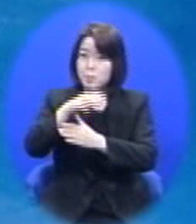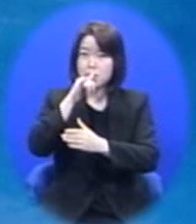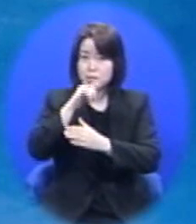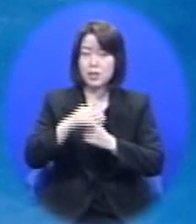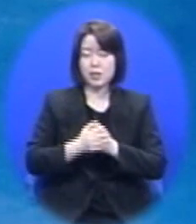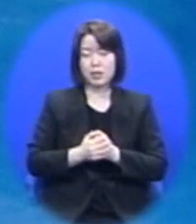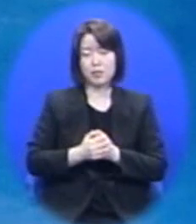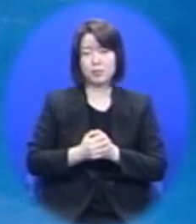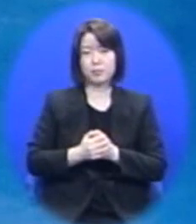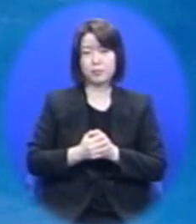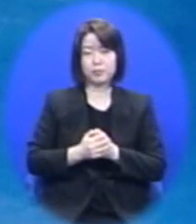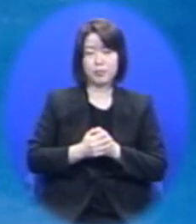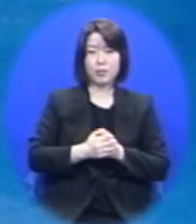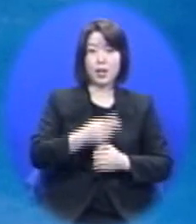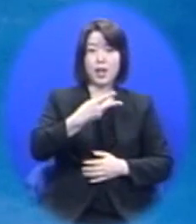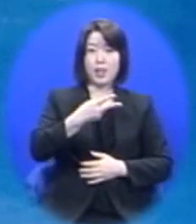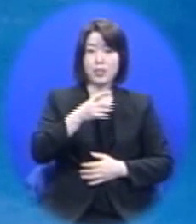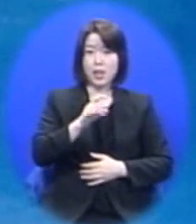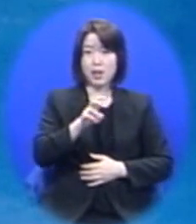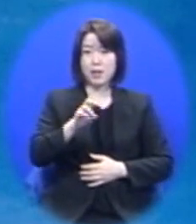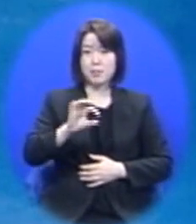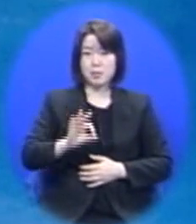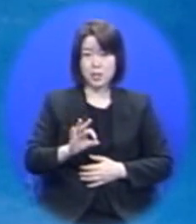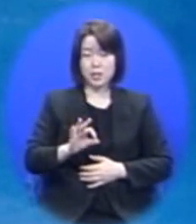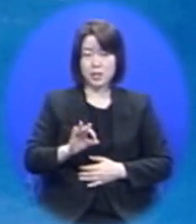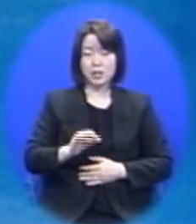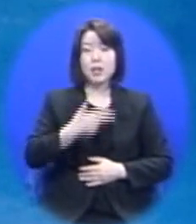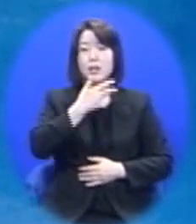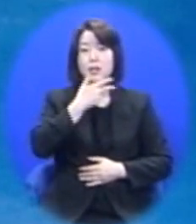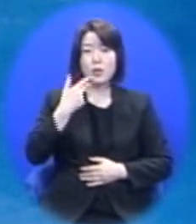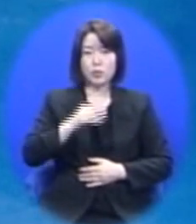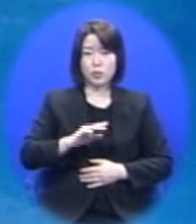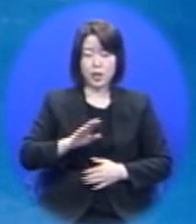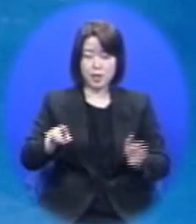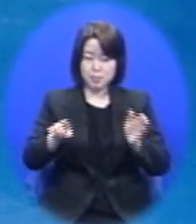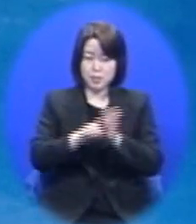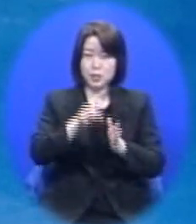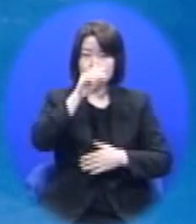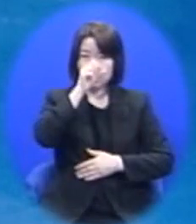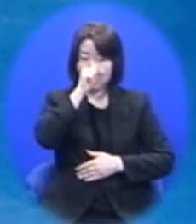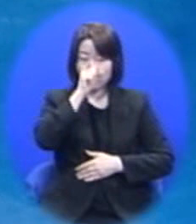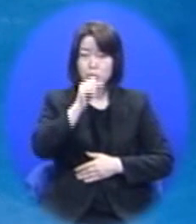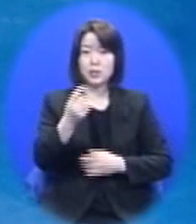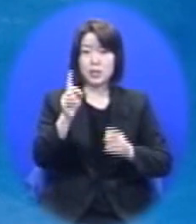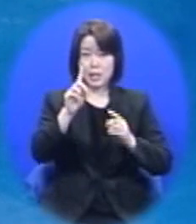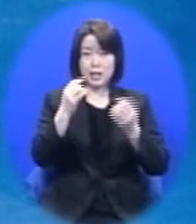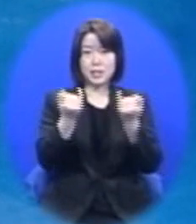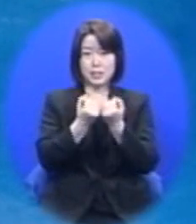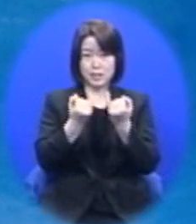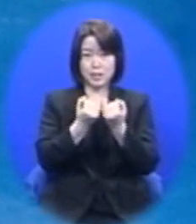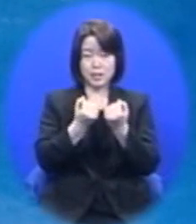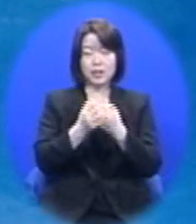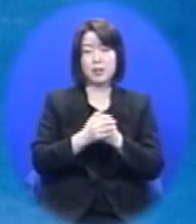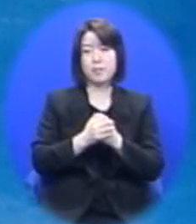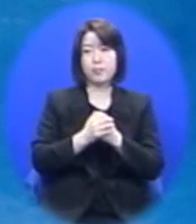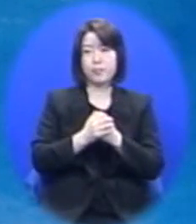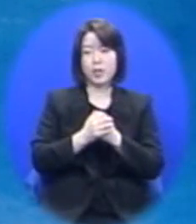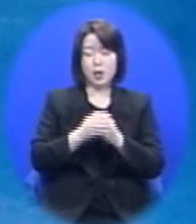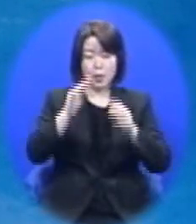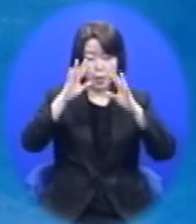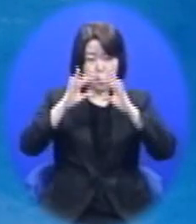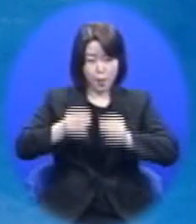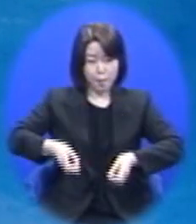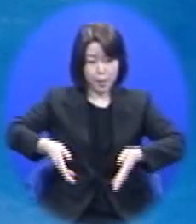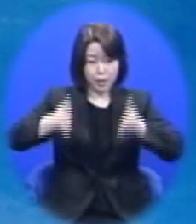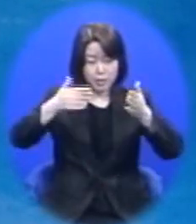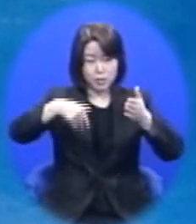네밍이라고 하는 영국의 아주 신실한 여성도가 한 번은 백화점에 갔다가 옷가게를 지나가는데 그 점원이